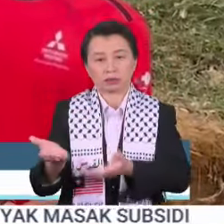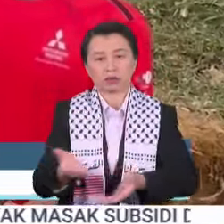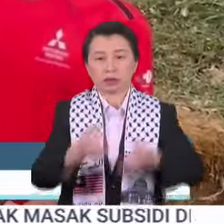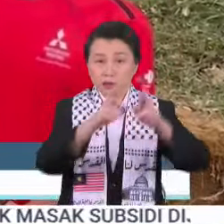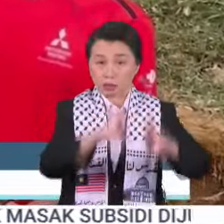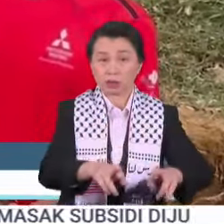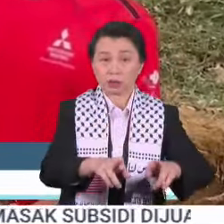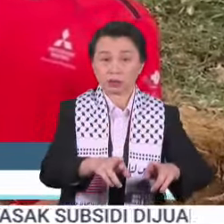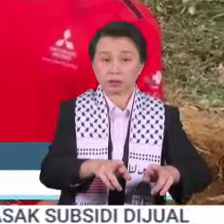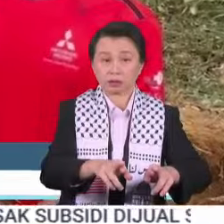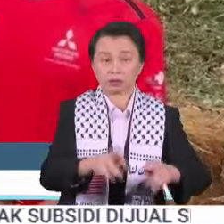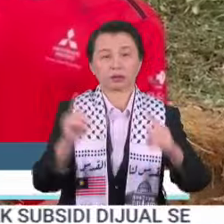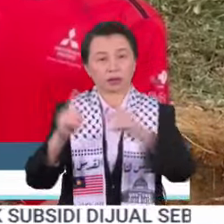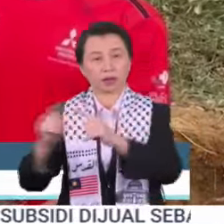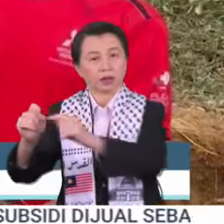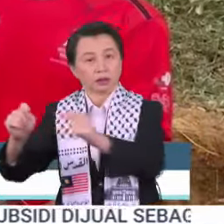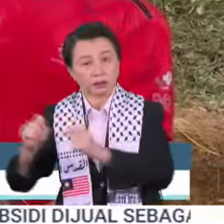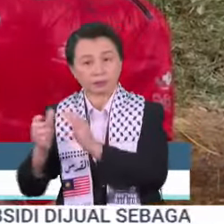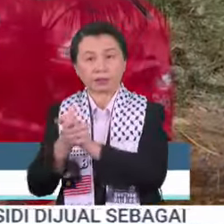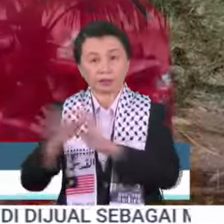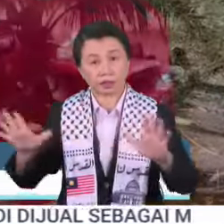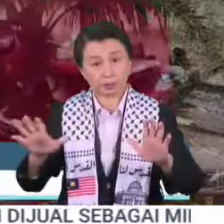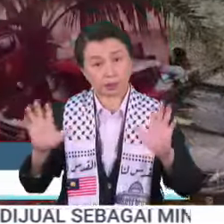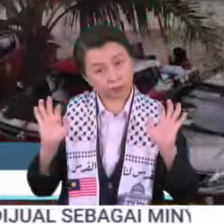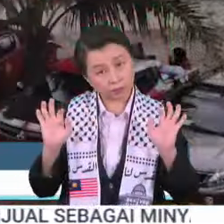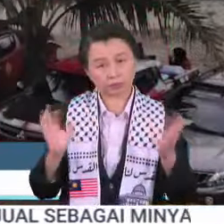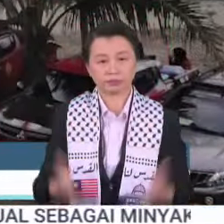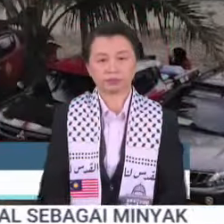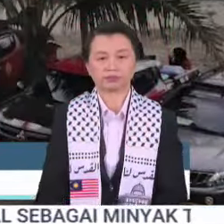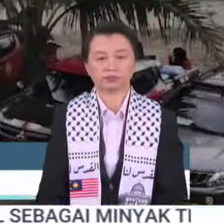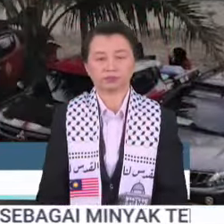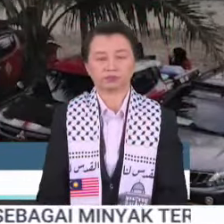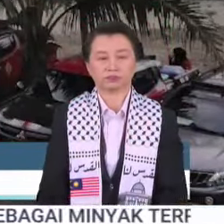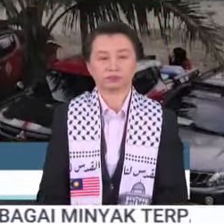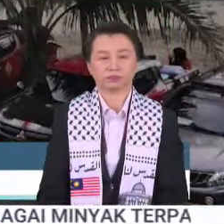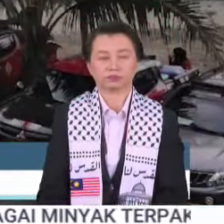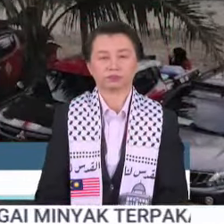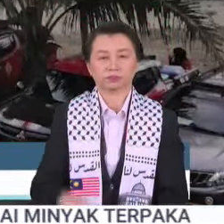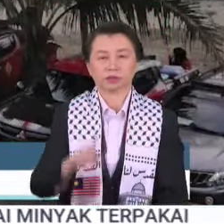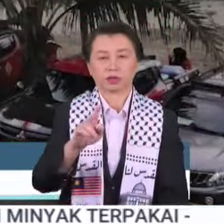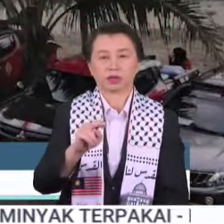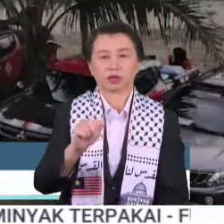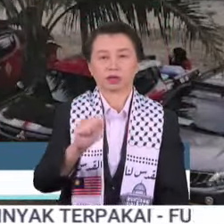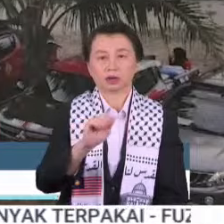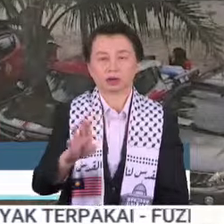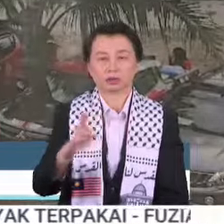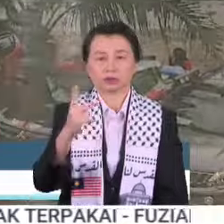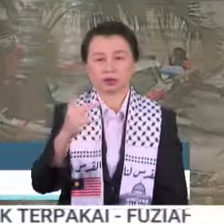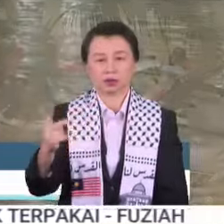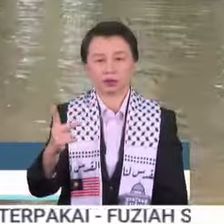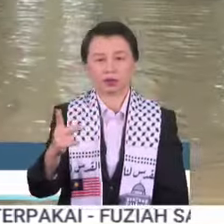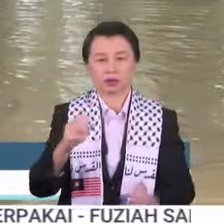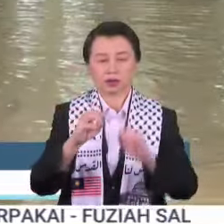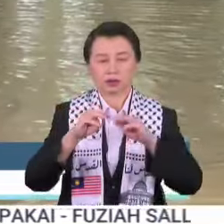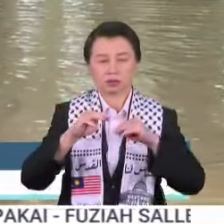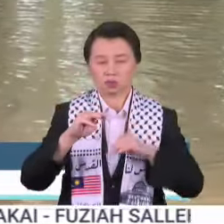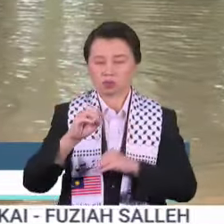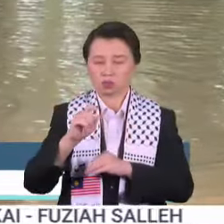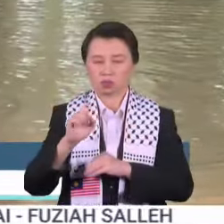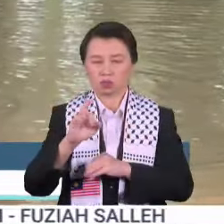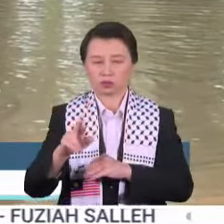mangsa-mangsa ke tempat yang selamatlah. Dalam pada itu, Naib Presiden Kanan di Mitsubishi Motors Malaysia, Sendra